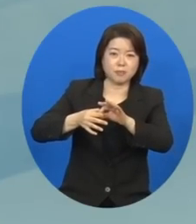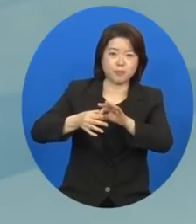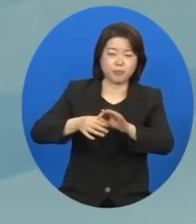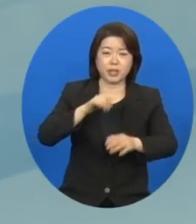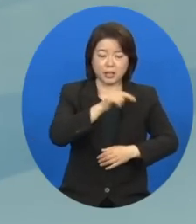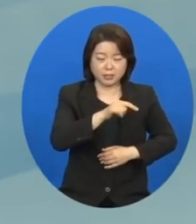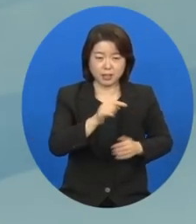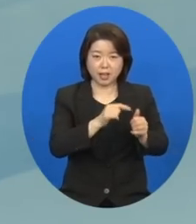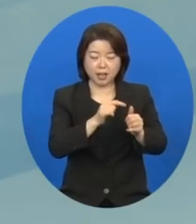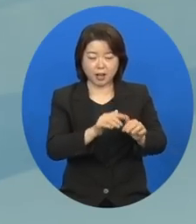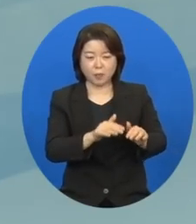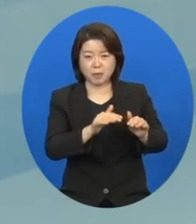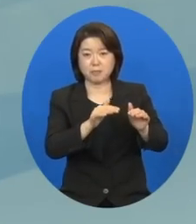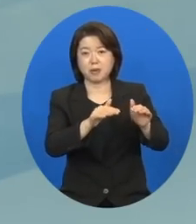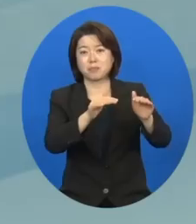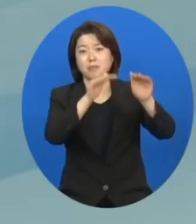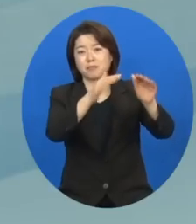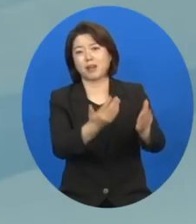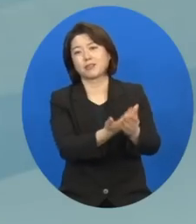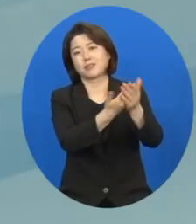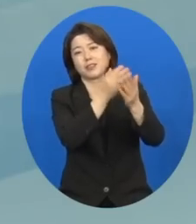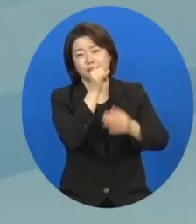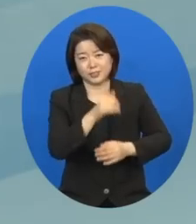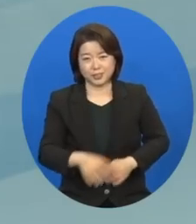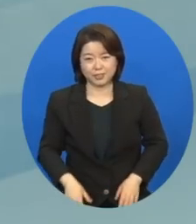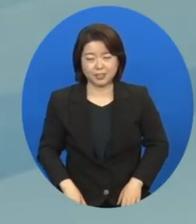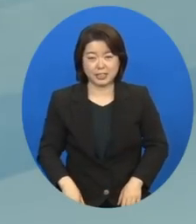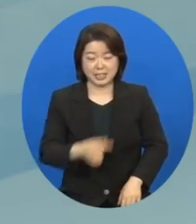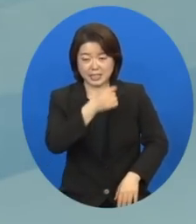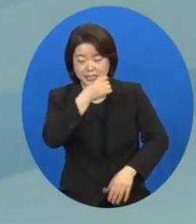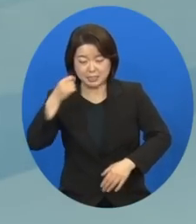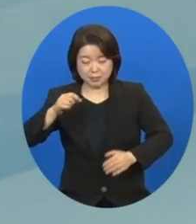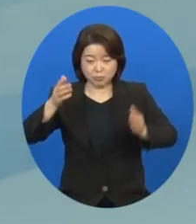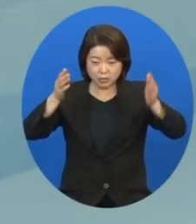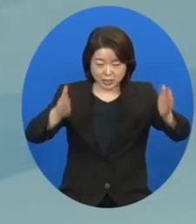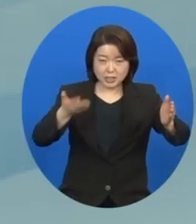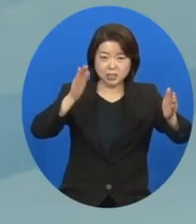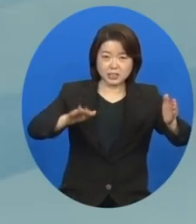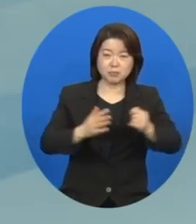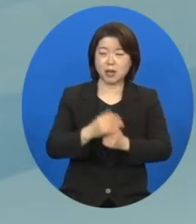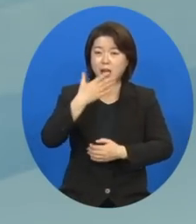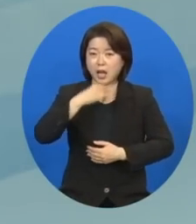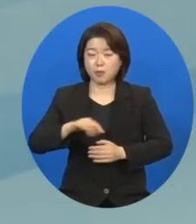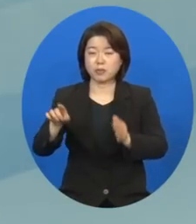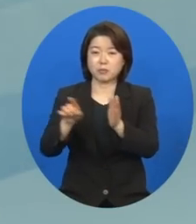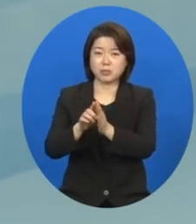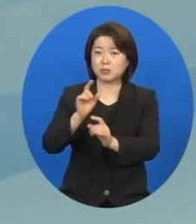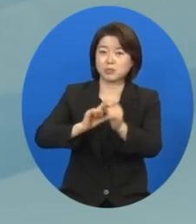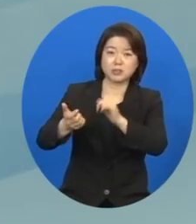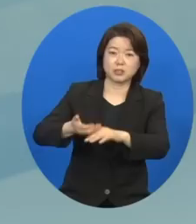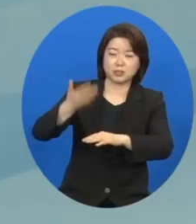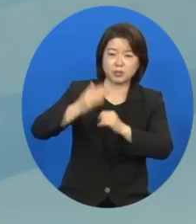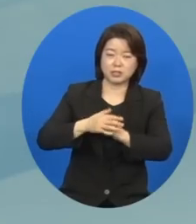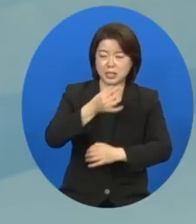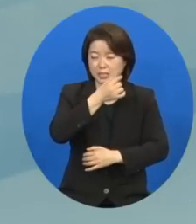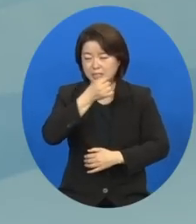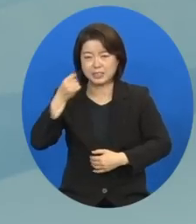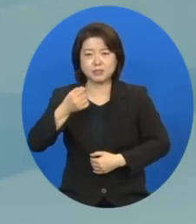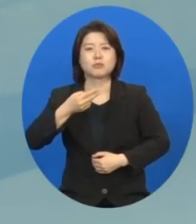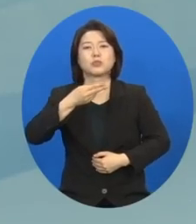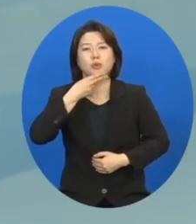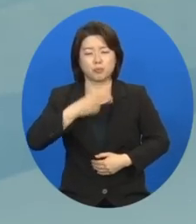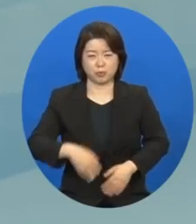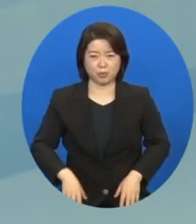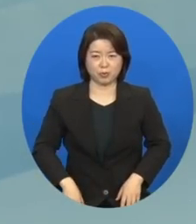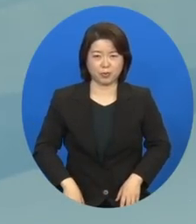그가 성장을 하게 된 것입니다. 비록 침묵의 시기였으나 아브라함의 믿음은 이제 더 이상 침묵하지